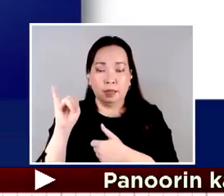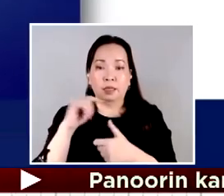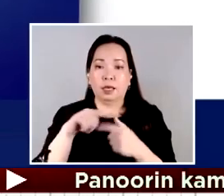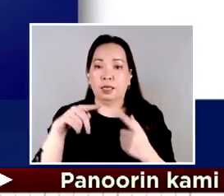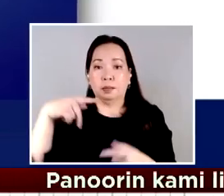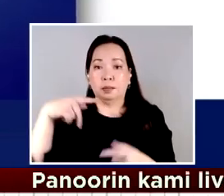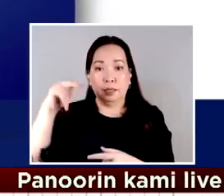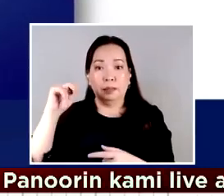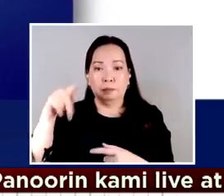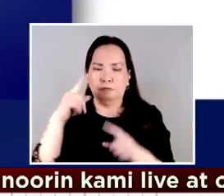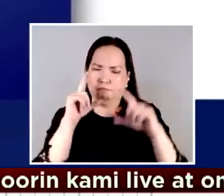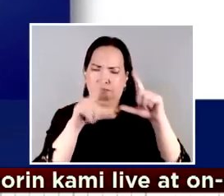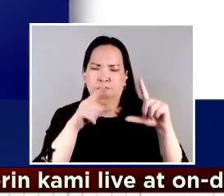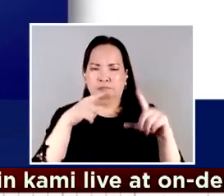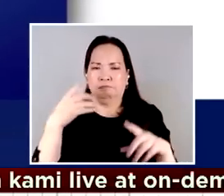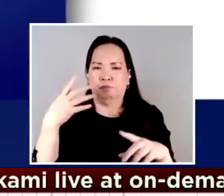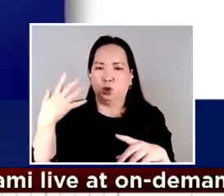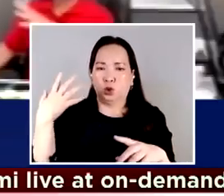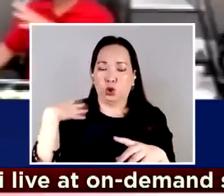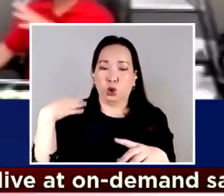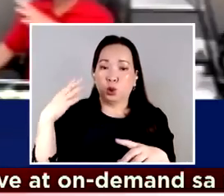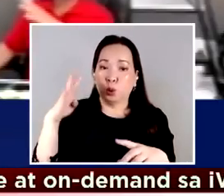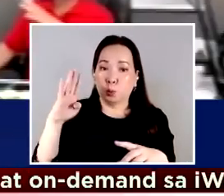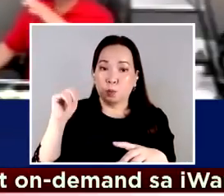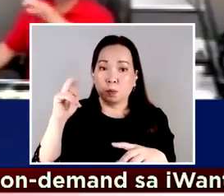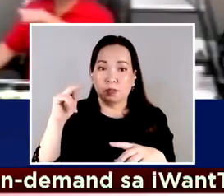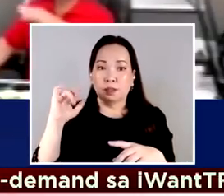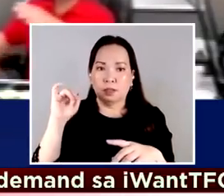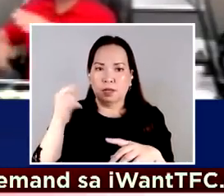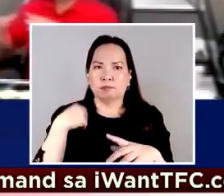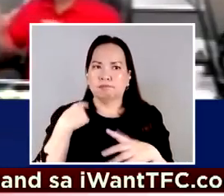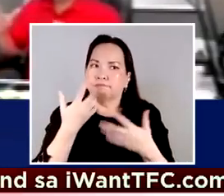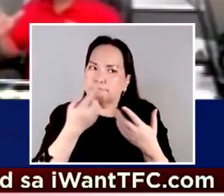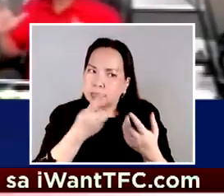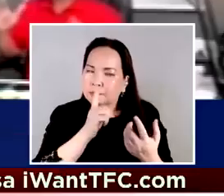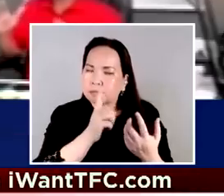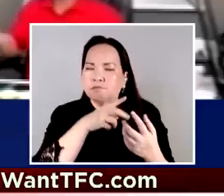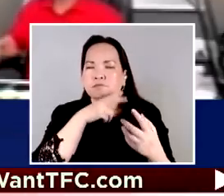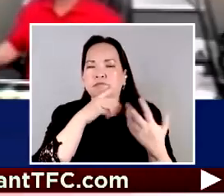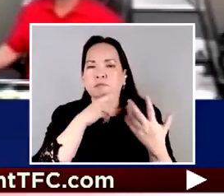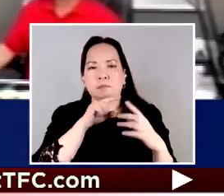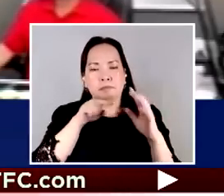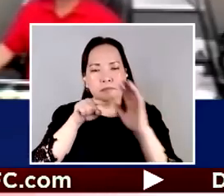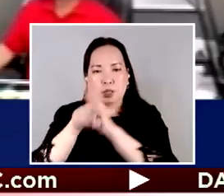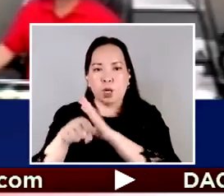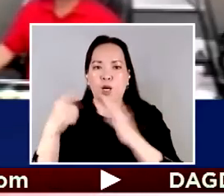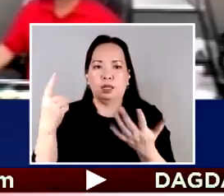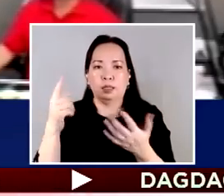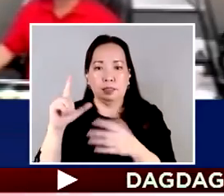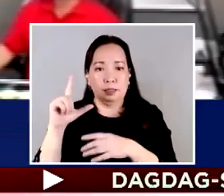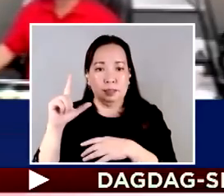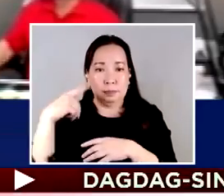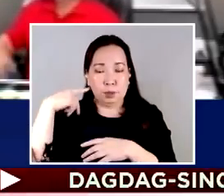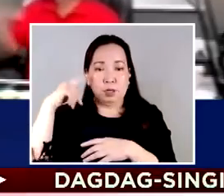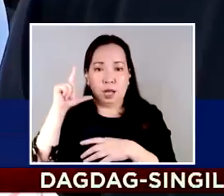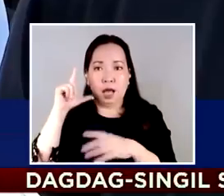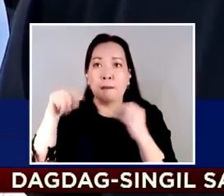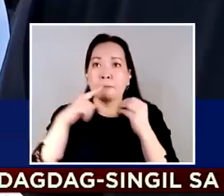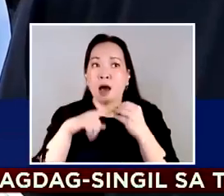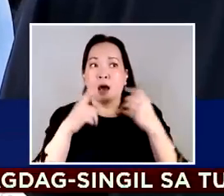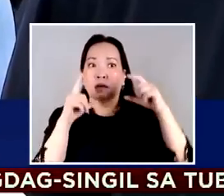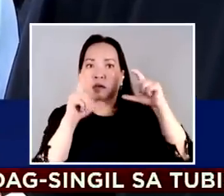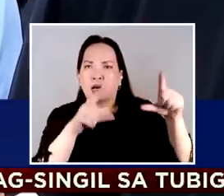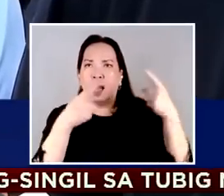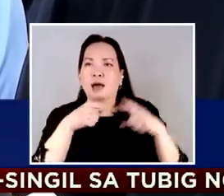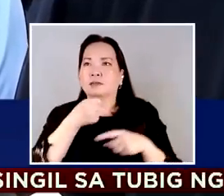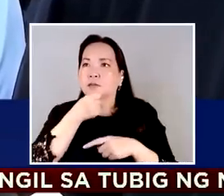Bantag na nasa likod ng pagpatay kay Lapid matapos umano ang expose nito kay Bantag sa kanyang online program.